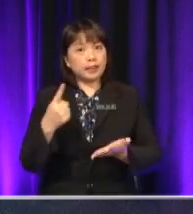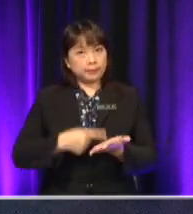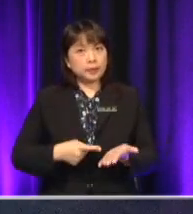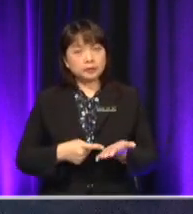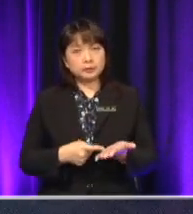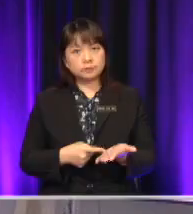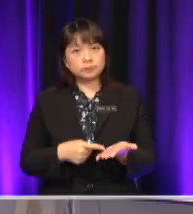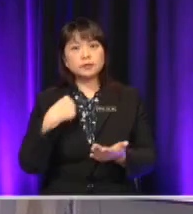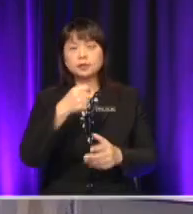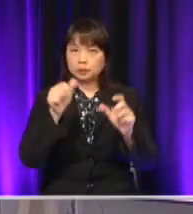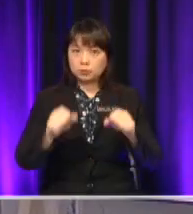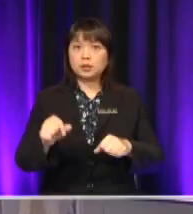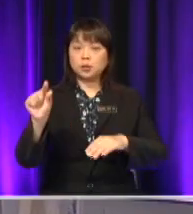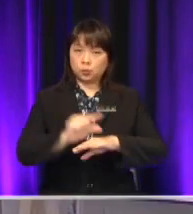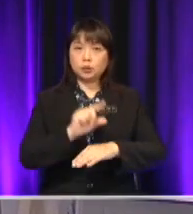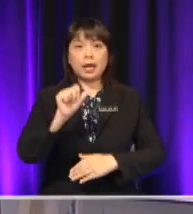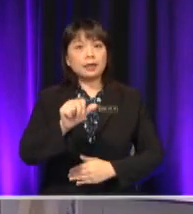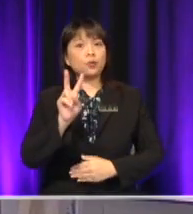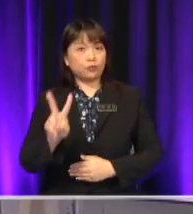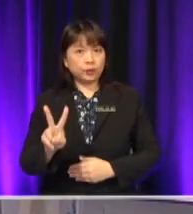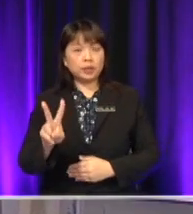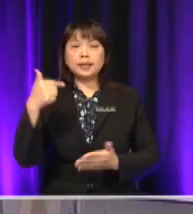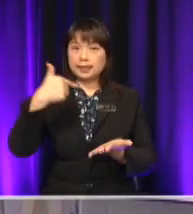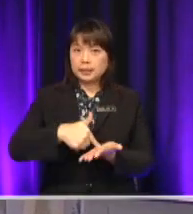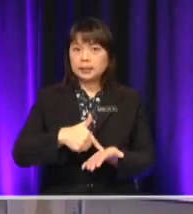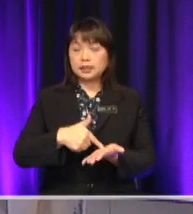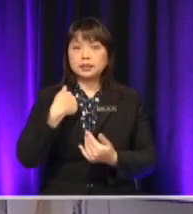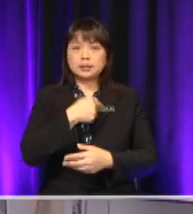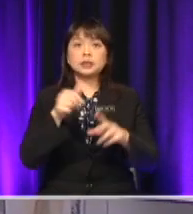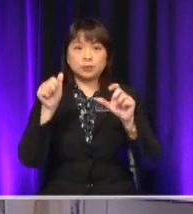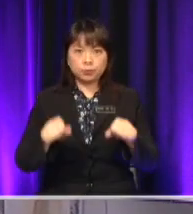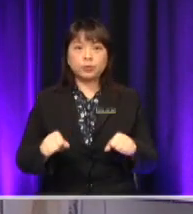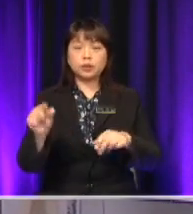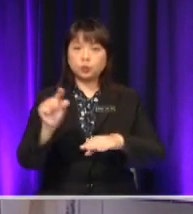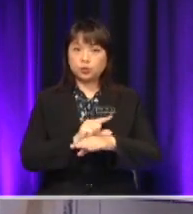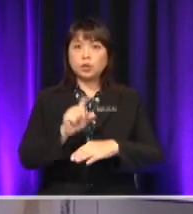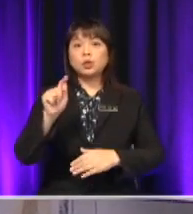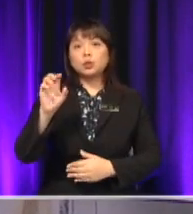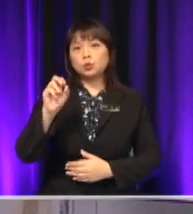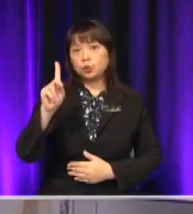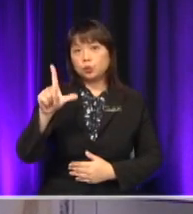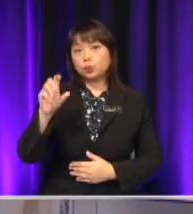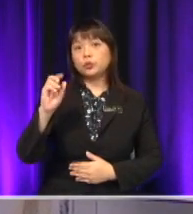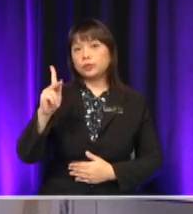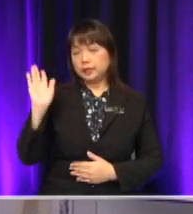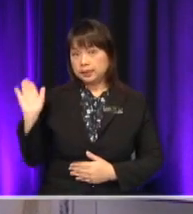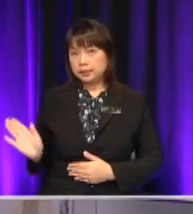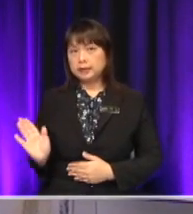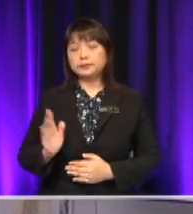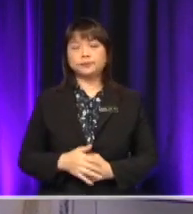guna angkut vernier. Okey, very good. Lagi? Kita boleh juga guna tolok skru mikrometer. Bagus.